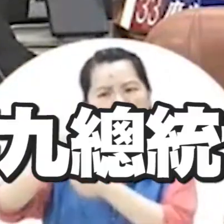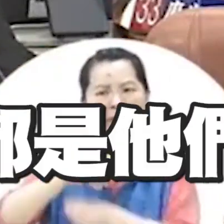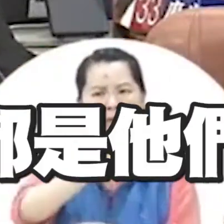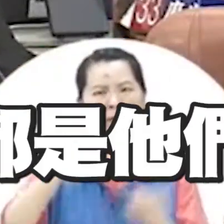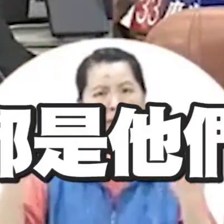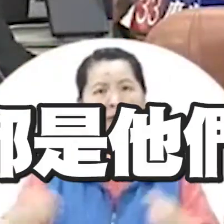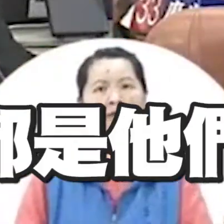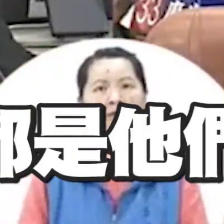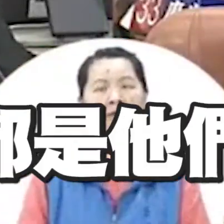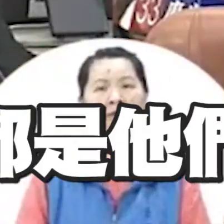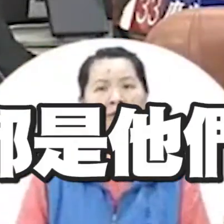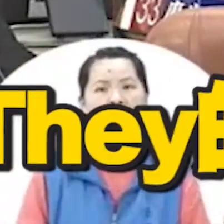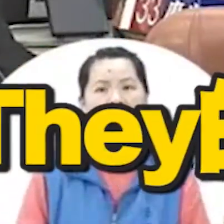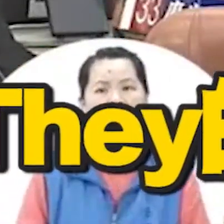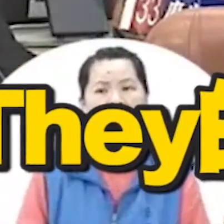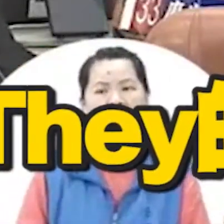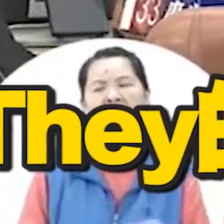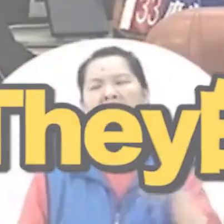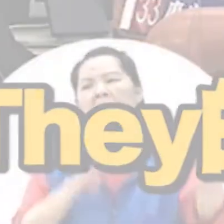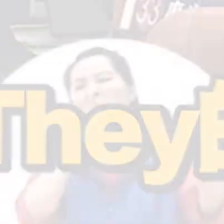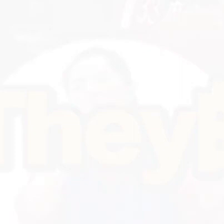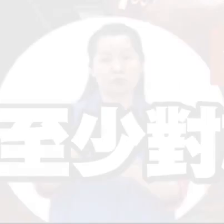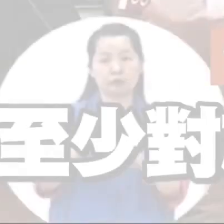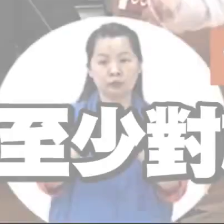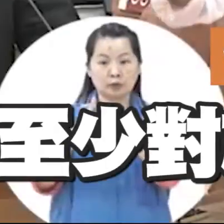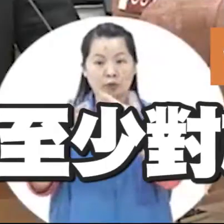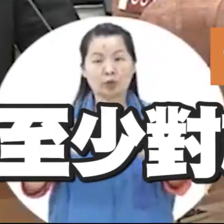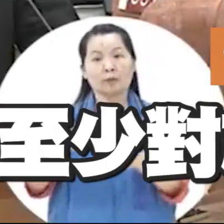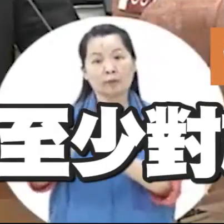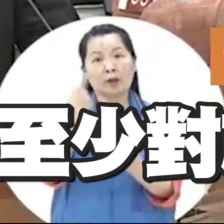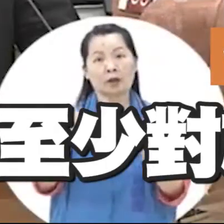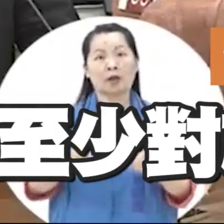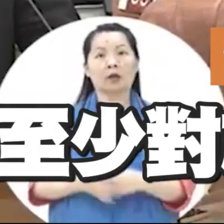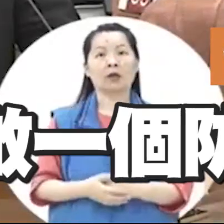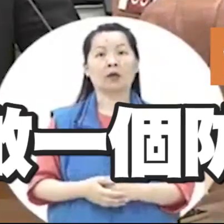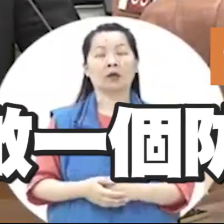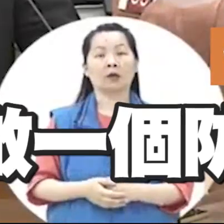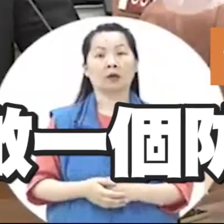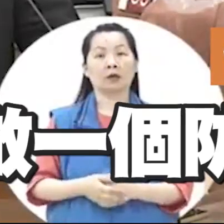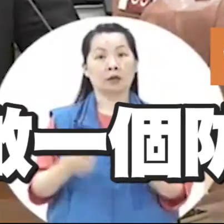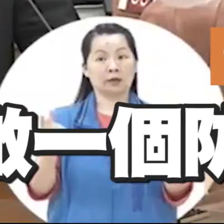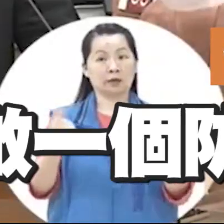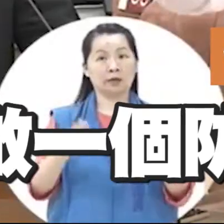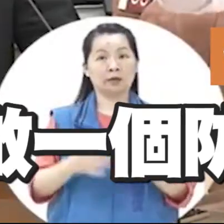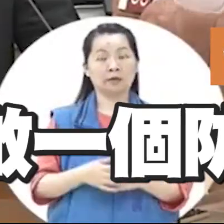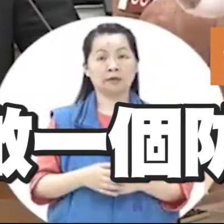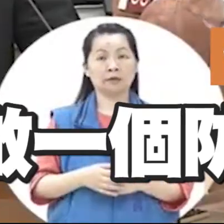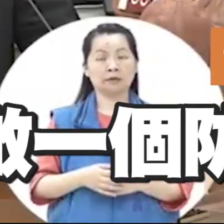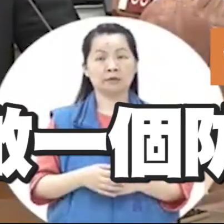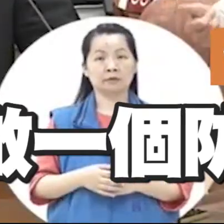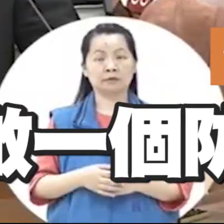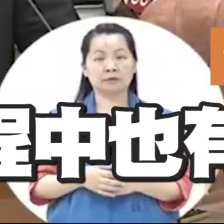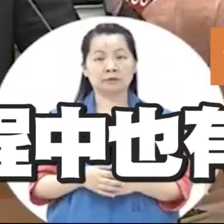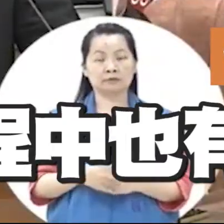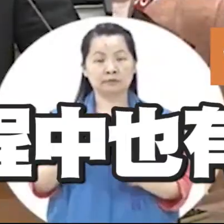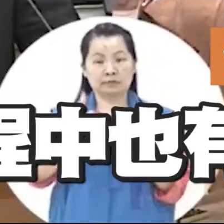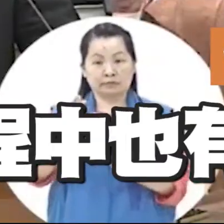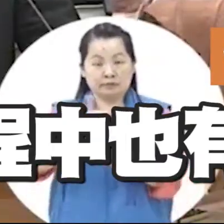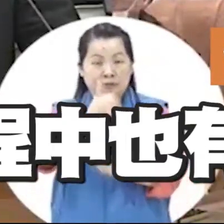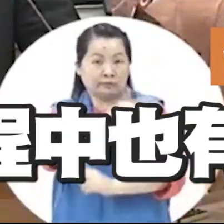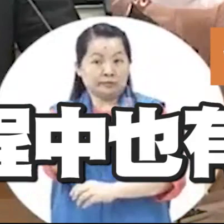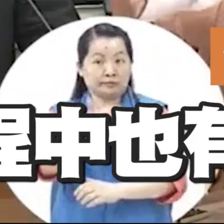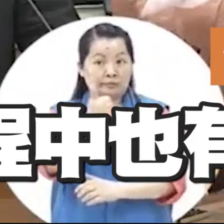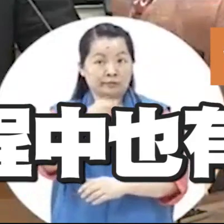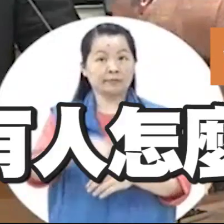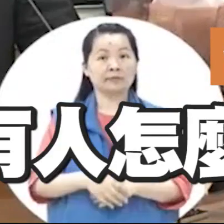统是通通都是他们的错，都是 Z 的错。他至少对于。以陈时中做一个防疫指挥官，他当然过